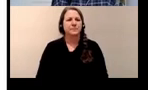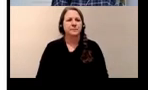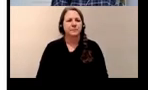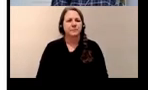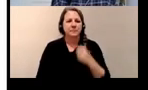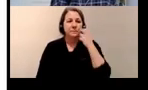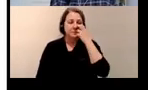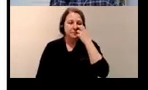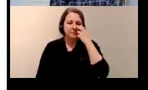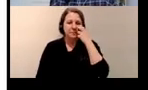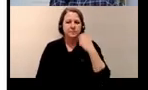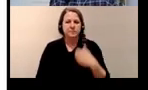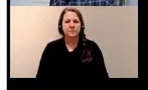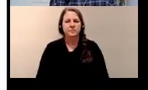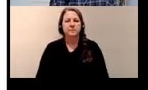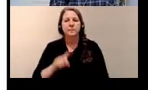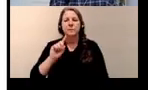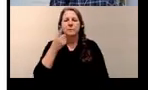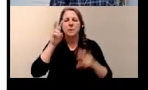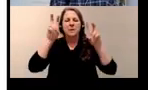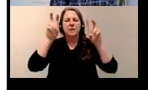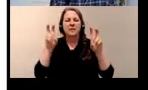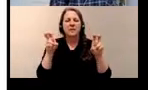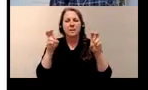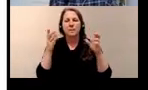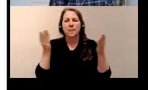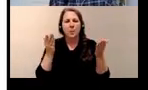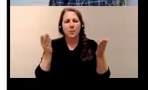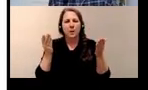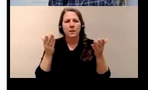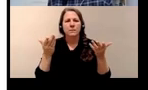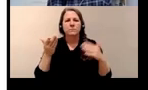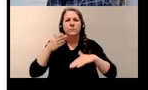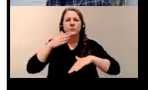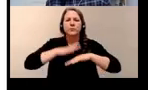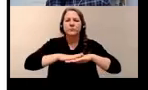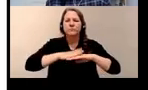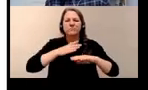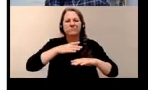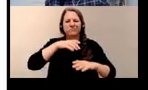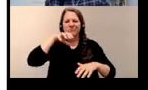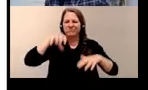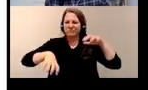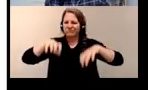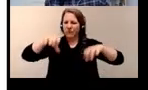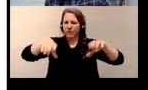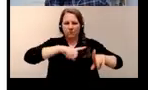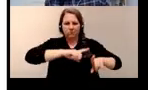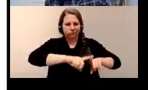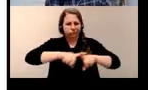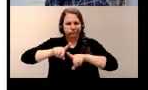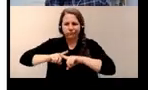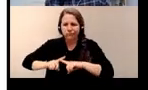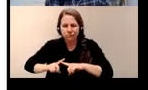la première thématique que l'on aborde dans l'ouvrage, c'est celle de la diversité des lieux. C'est-à-dire que ces espaces de